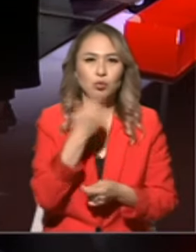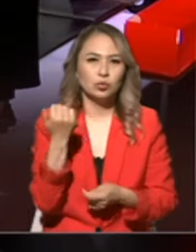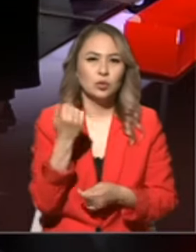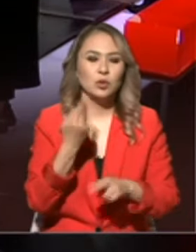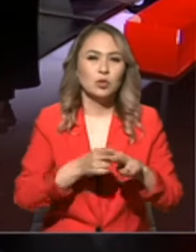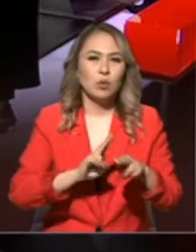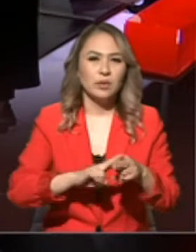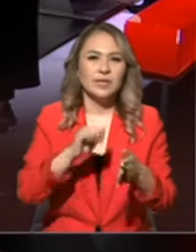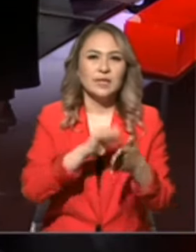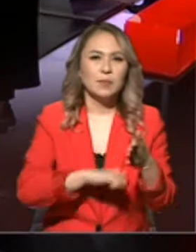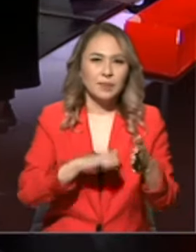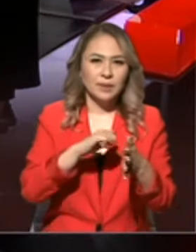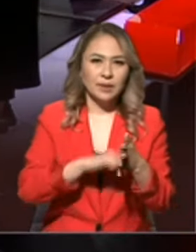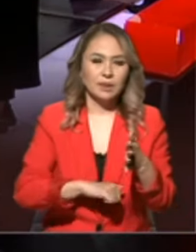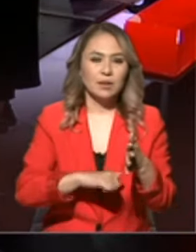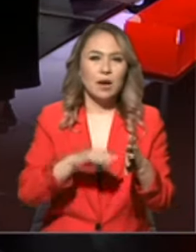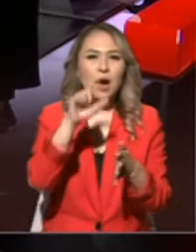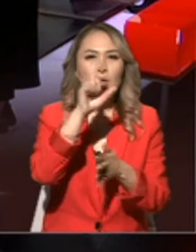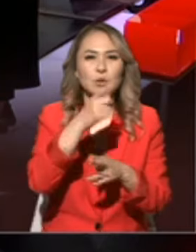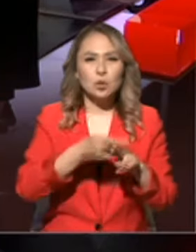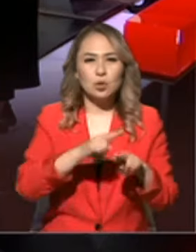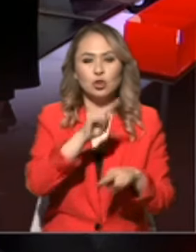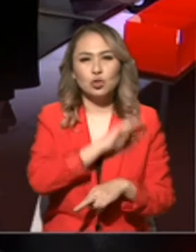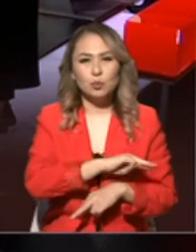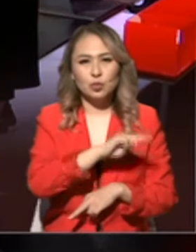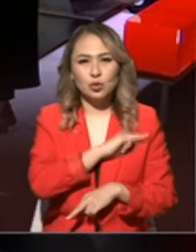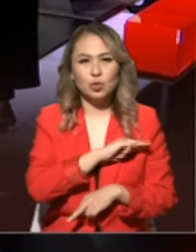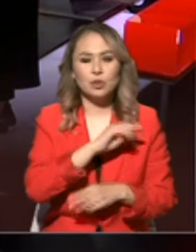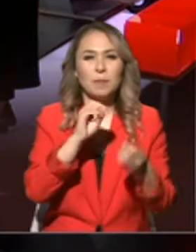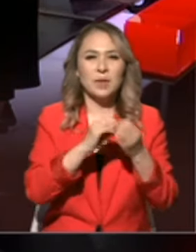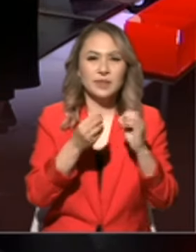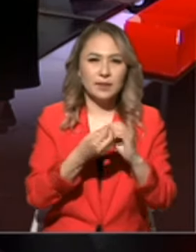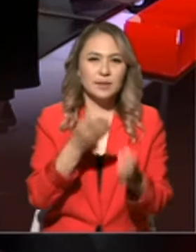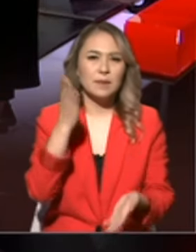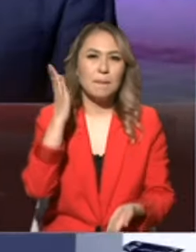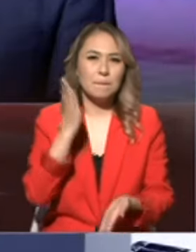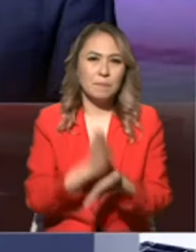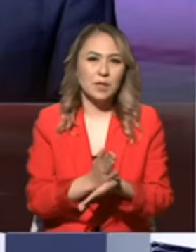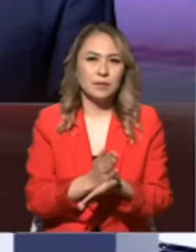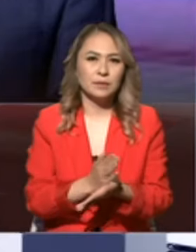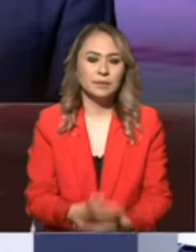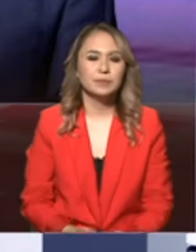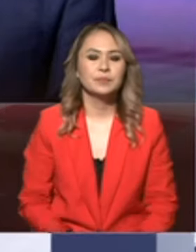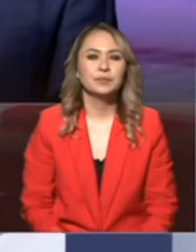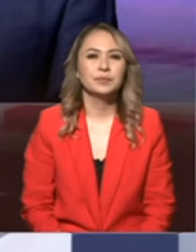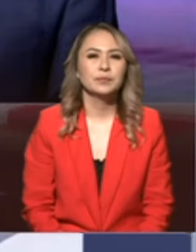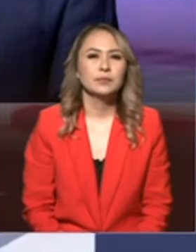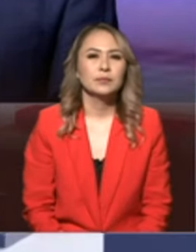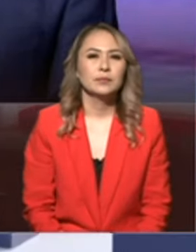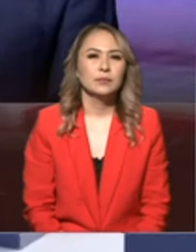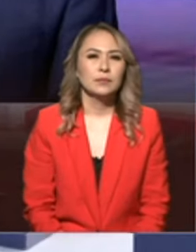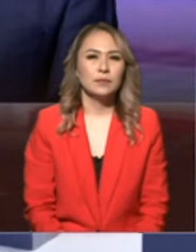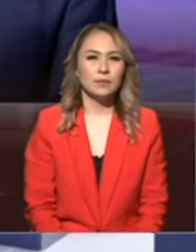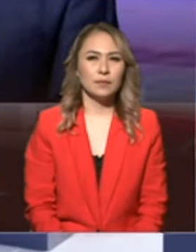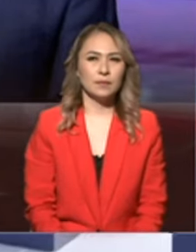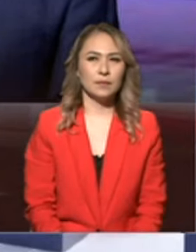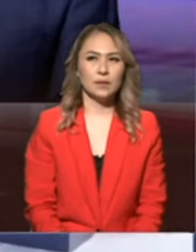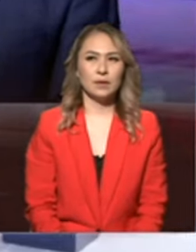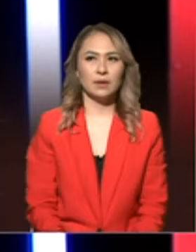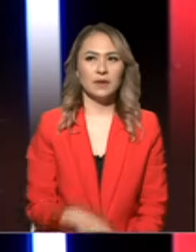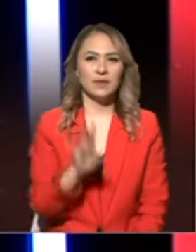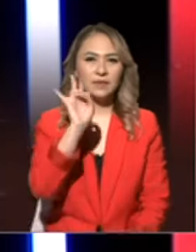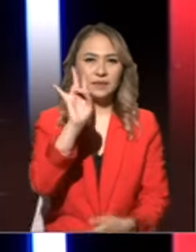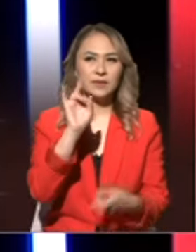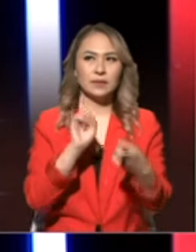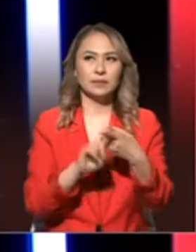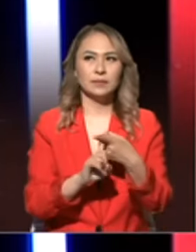Сол себепті жұмыс мәселесі бұл жақта бар. Егер көшем деген азамат болса. Жұмыс, сіз байланыста болыңыз.